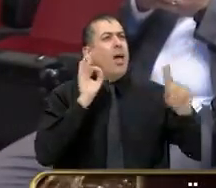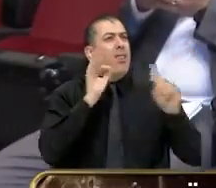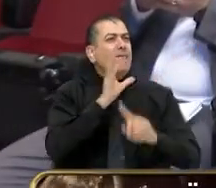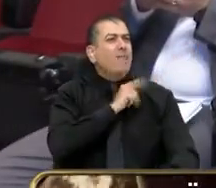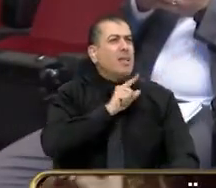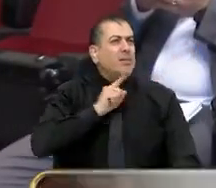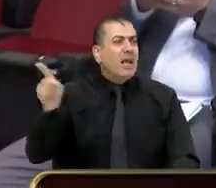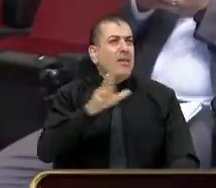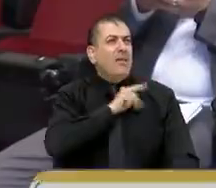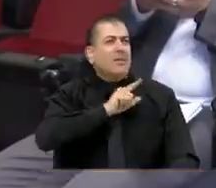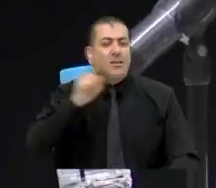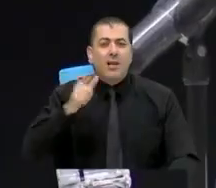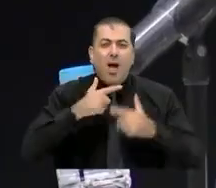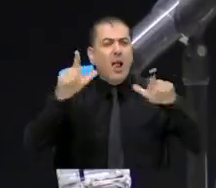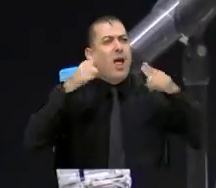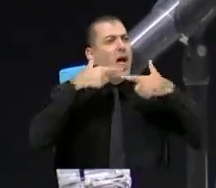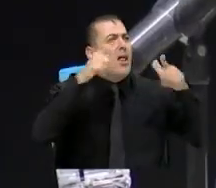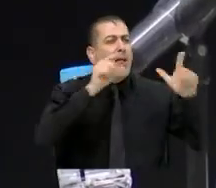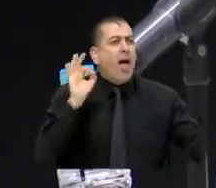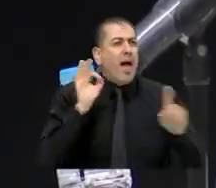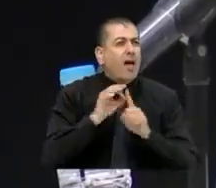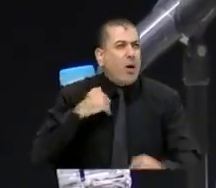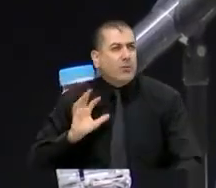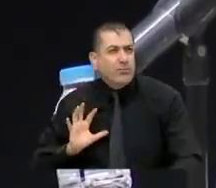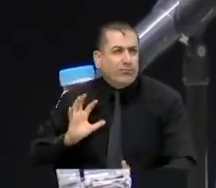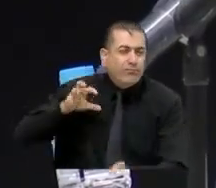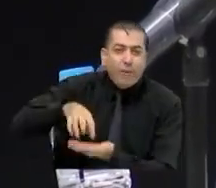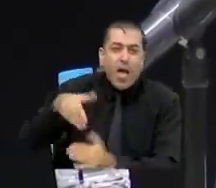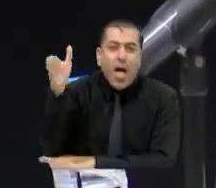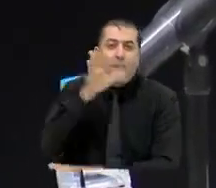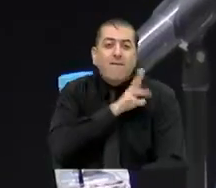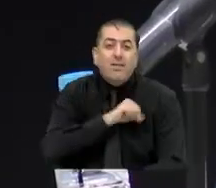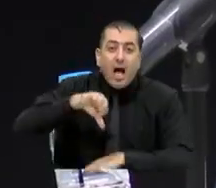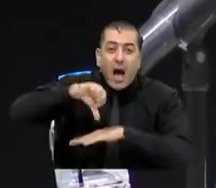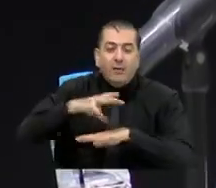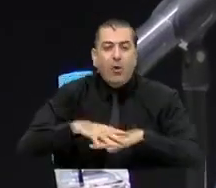حتى إقامة الدولة الفلسطينية وعاصمتها